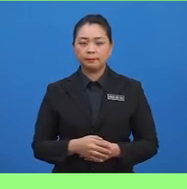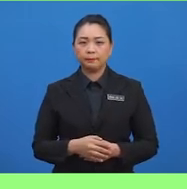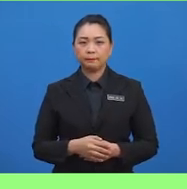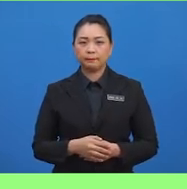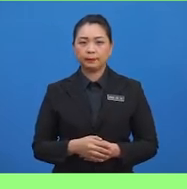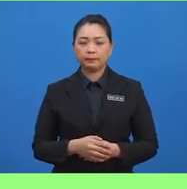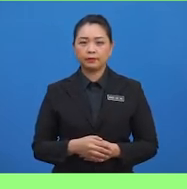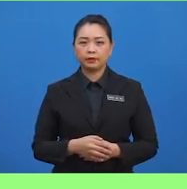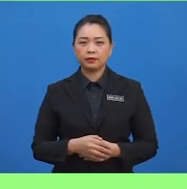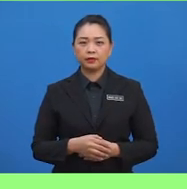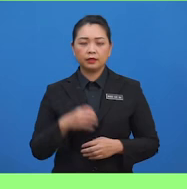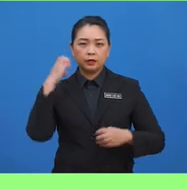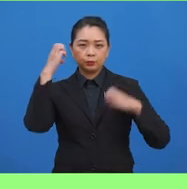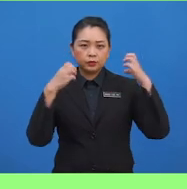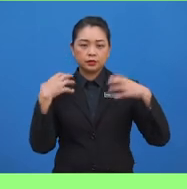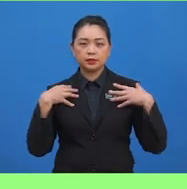Hai emosi